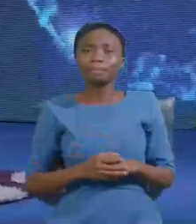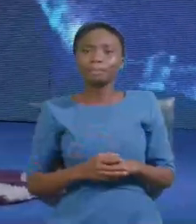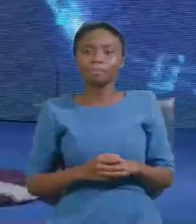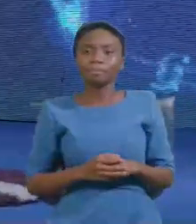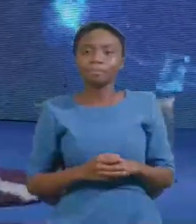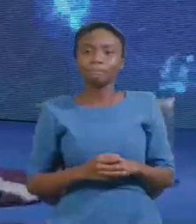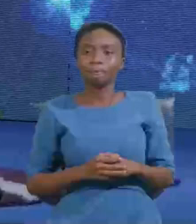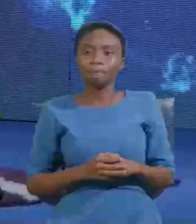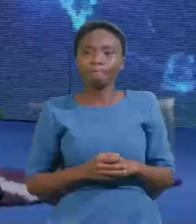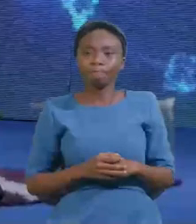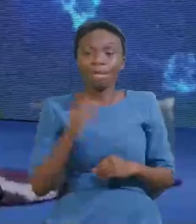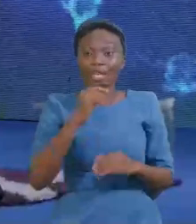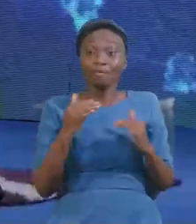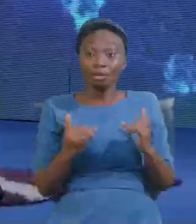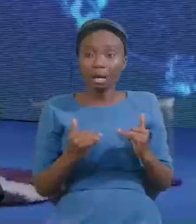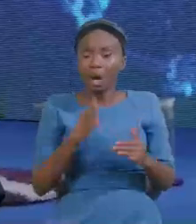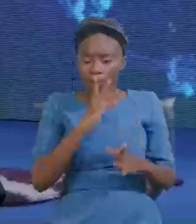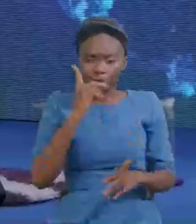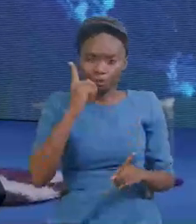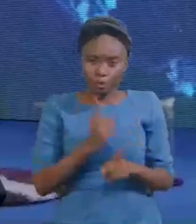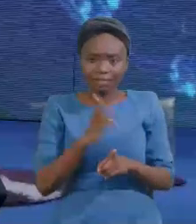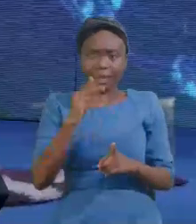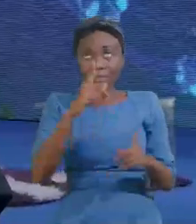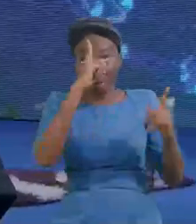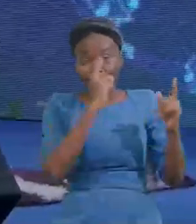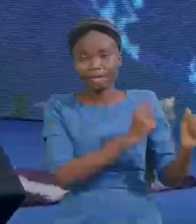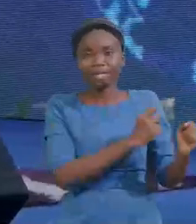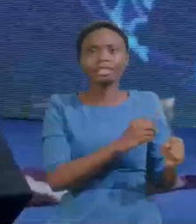Et nous avons la foi totale et sans réserve en lui.